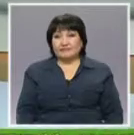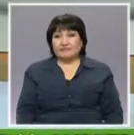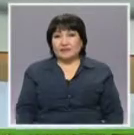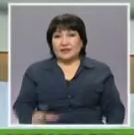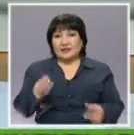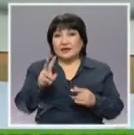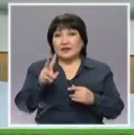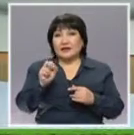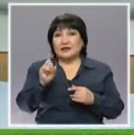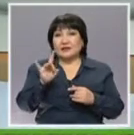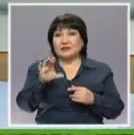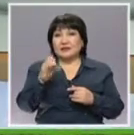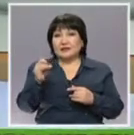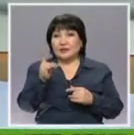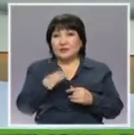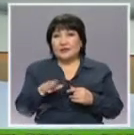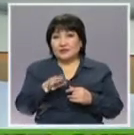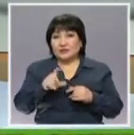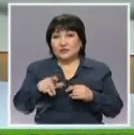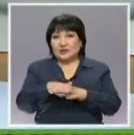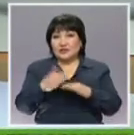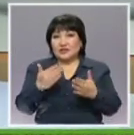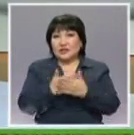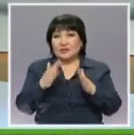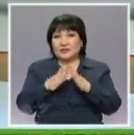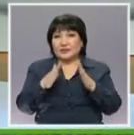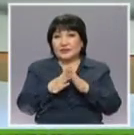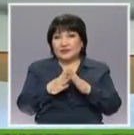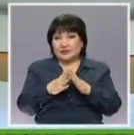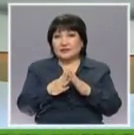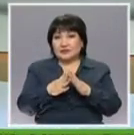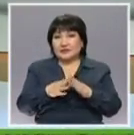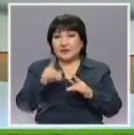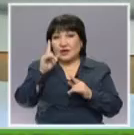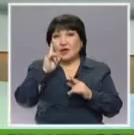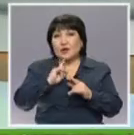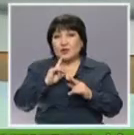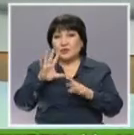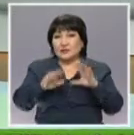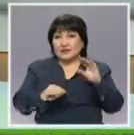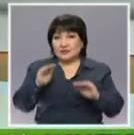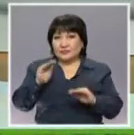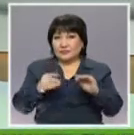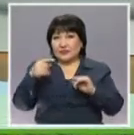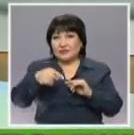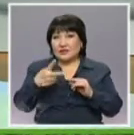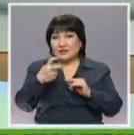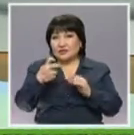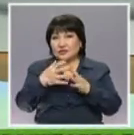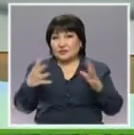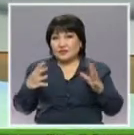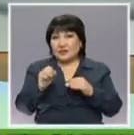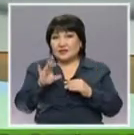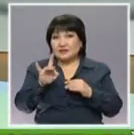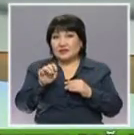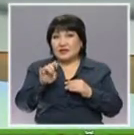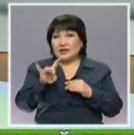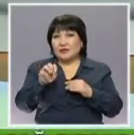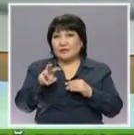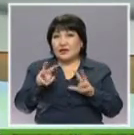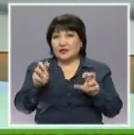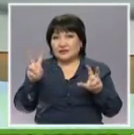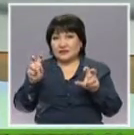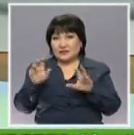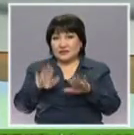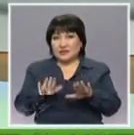Ал Карасай ауданының тұрғындары жаңа баспаналарына жайғасып та үлгерді. 1200 отбасыға Асыл Арман тұрғын үй кешенінен пәтерлер